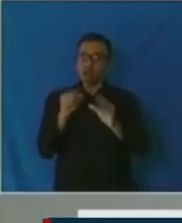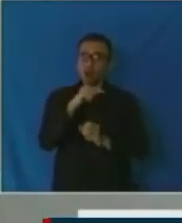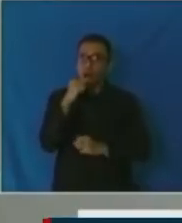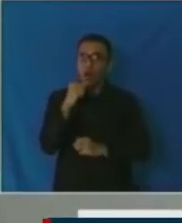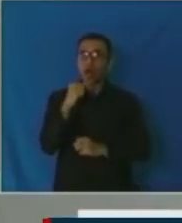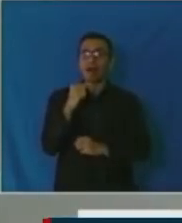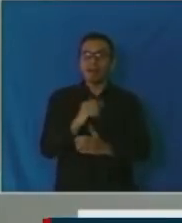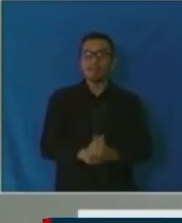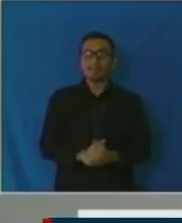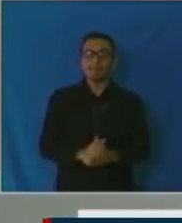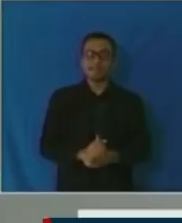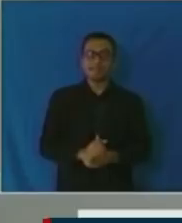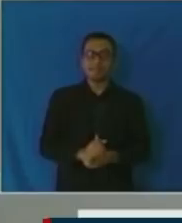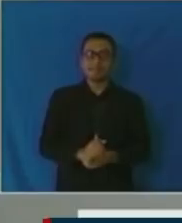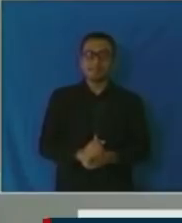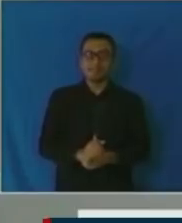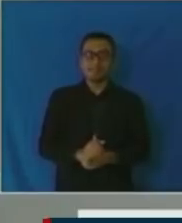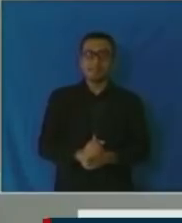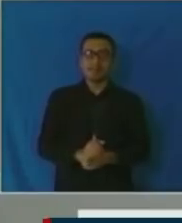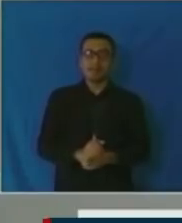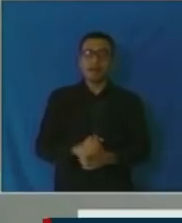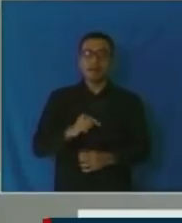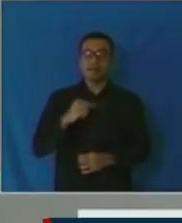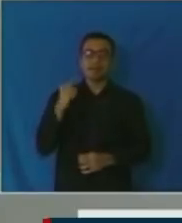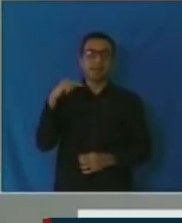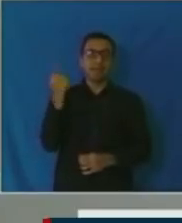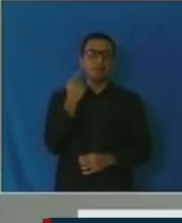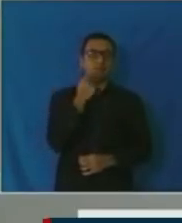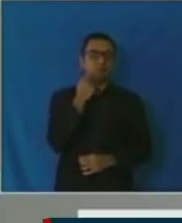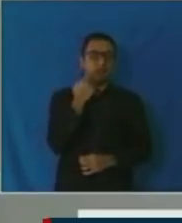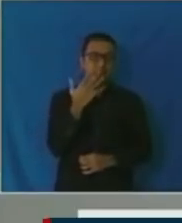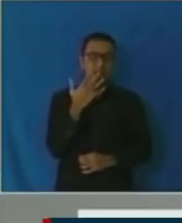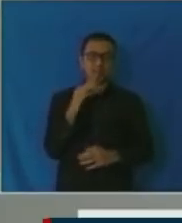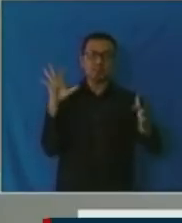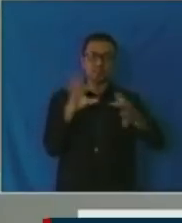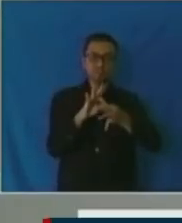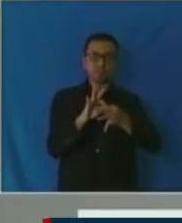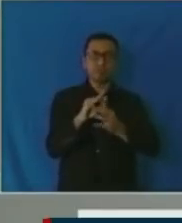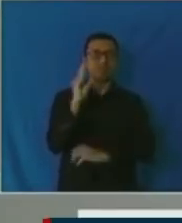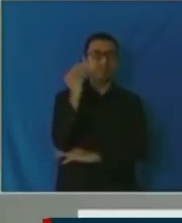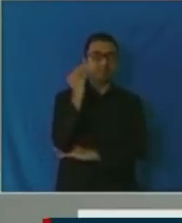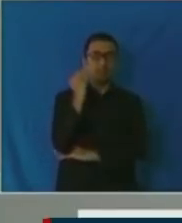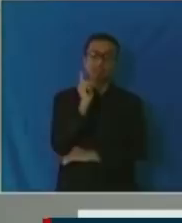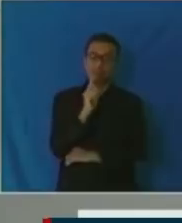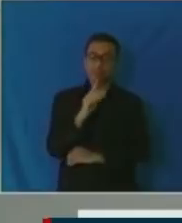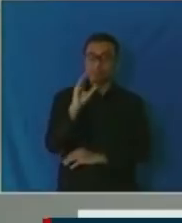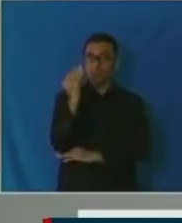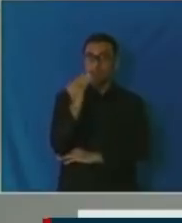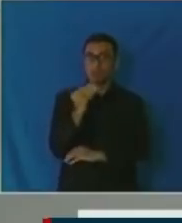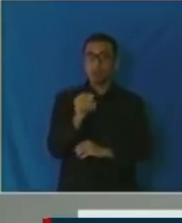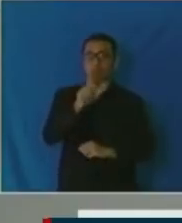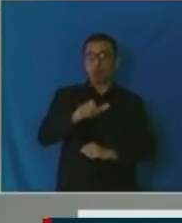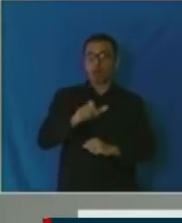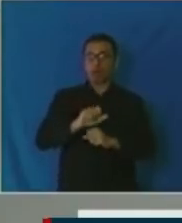Hai simulasi forkopimda DKI Hai karena daerah Jakarta paling banyak terpapar oleh virus